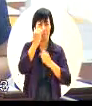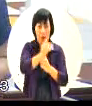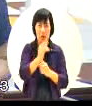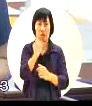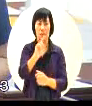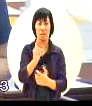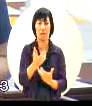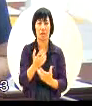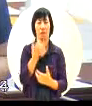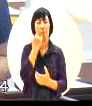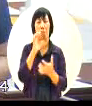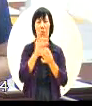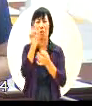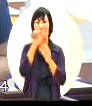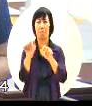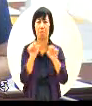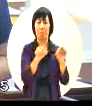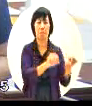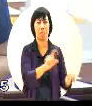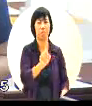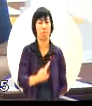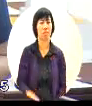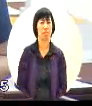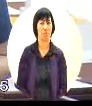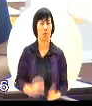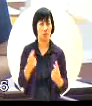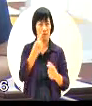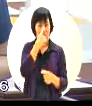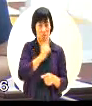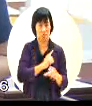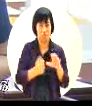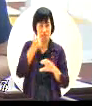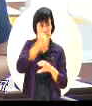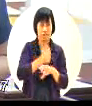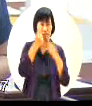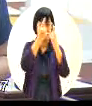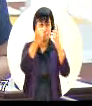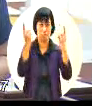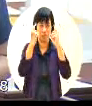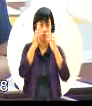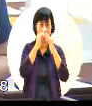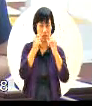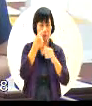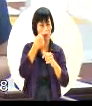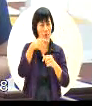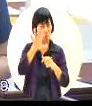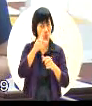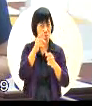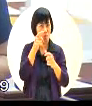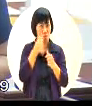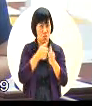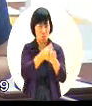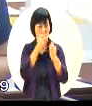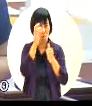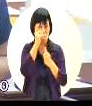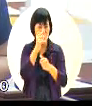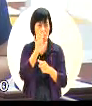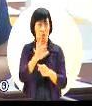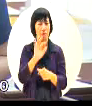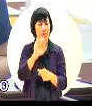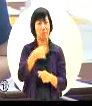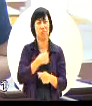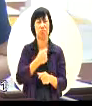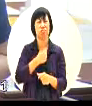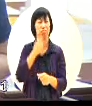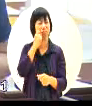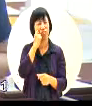咱才会拖遮久。因为我就任来个成即个大学城遮吼，我嘛一直咧做追踪。唔过我知影这是较困难，因为还阁经过